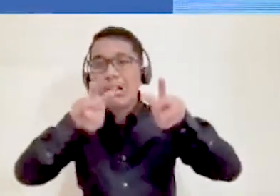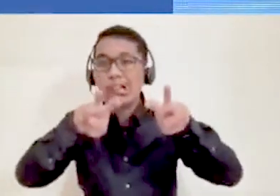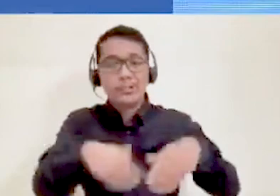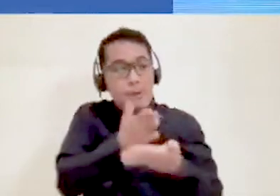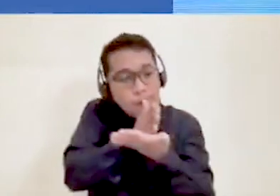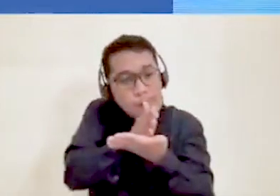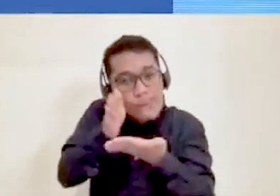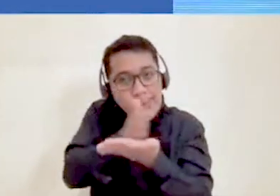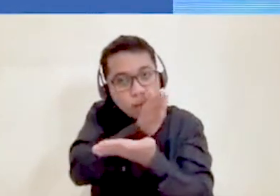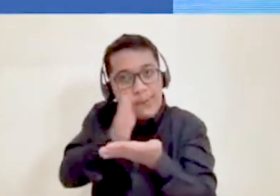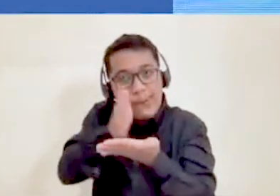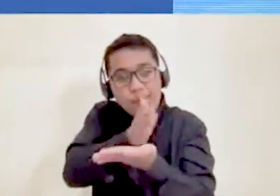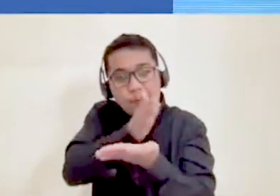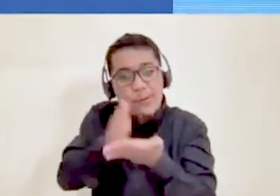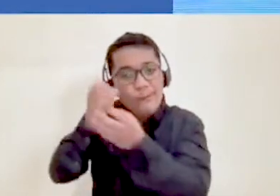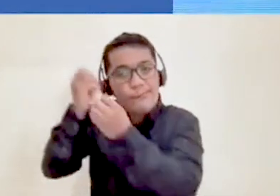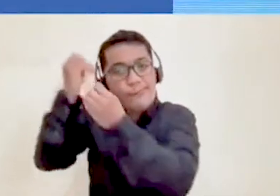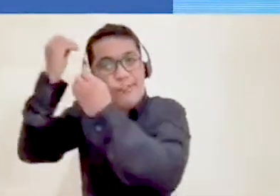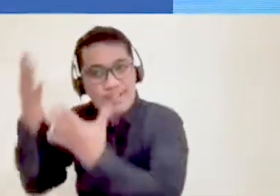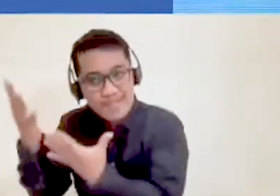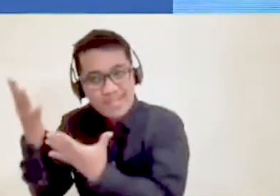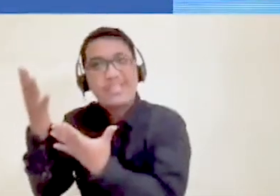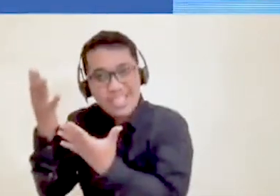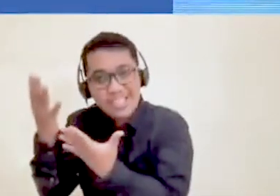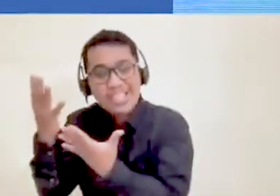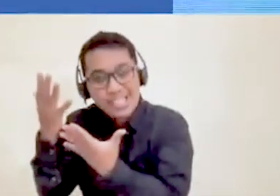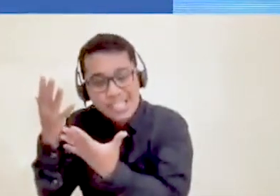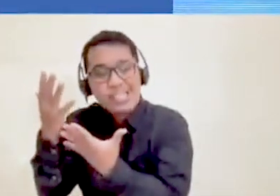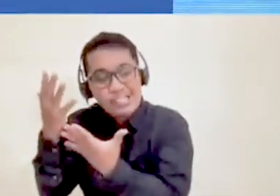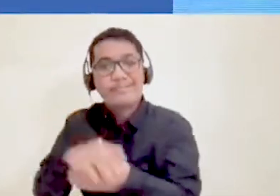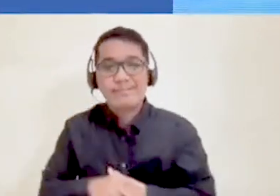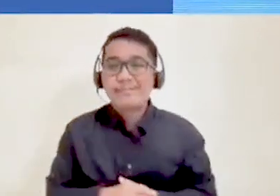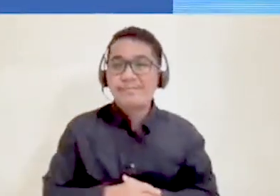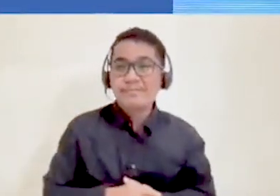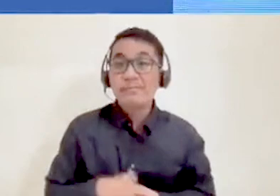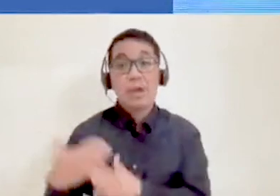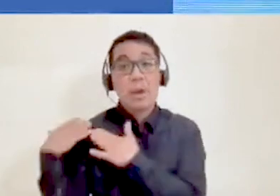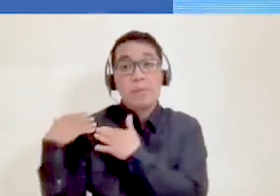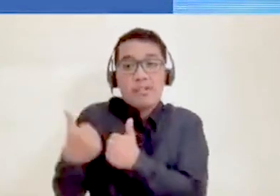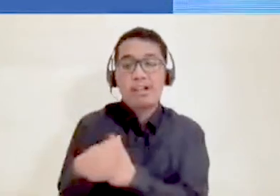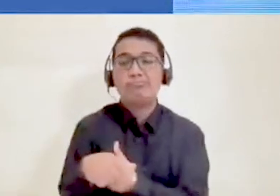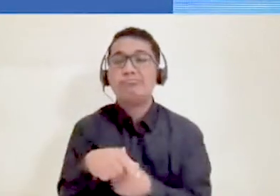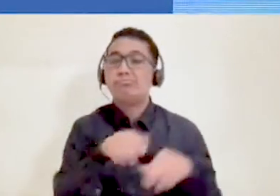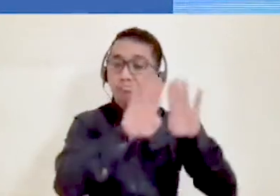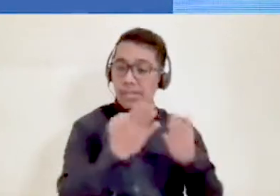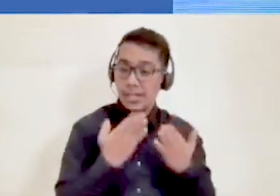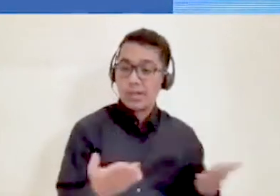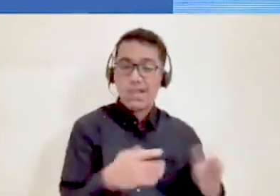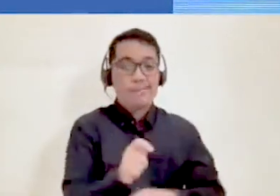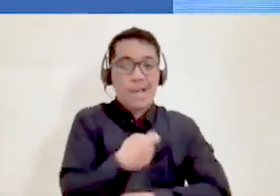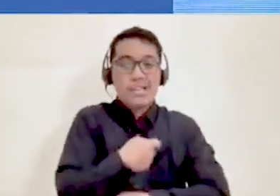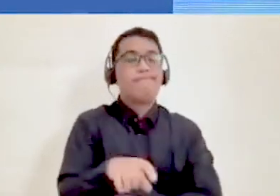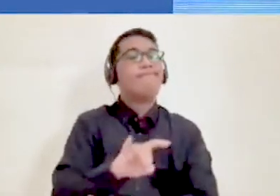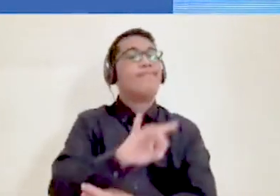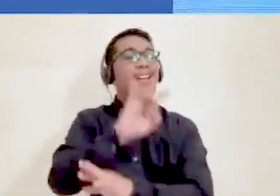memilih informasi yang masuk ke kita bijak bermedia sosial dan lain sebagainya